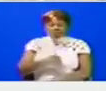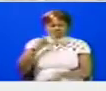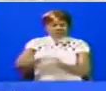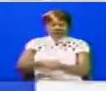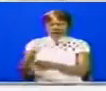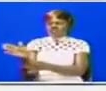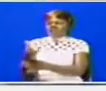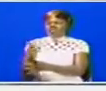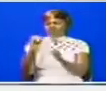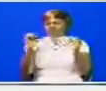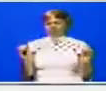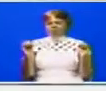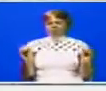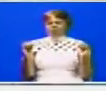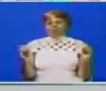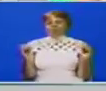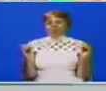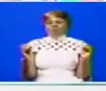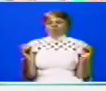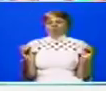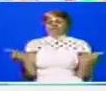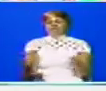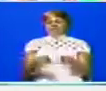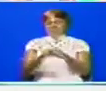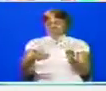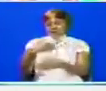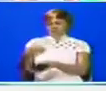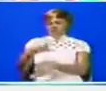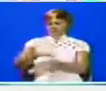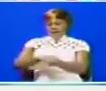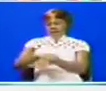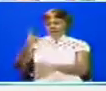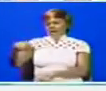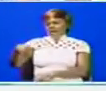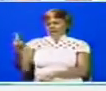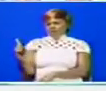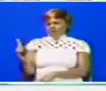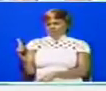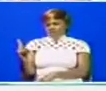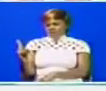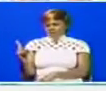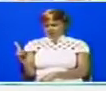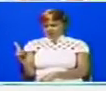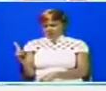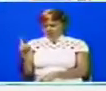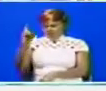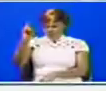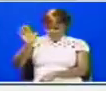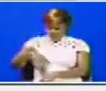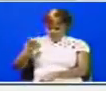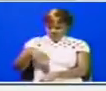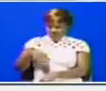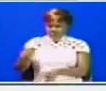kichwa kama mimi, hapa utapata. Na hata baada ya kupata kibali maalum machoni mwa wauzaji samaki, ni lazima wanawake